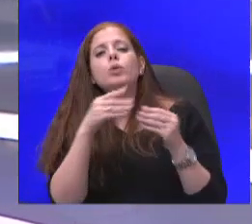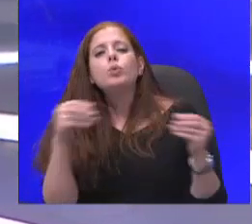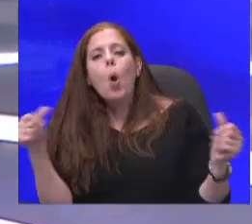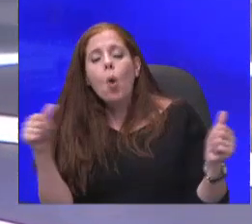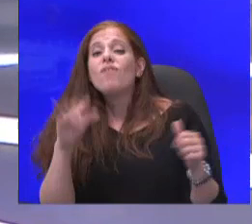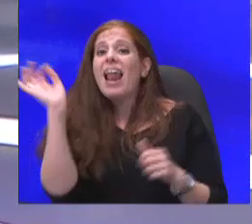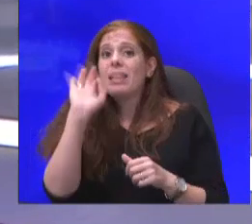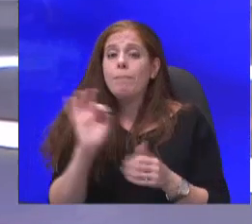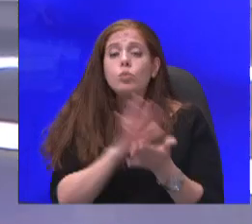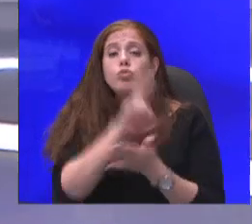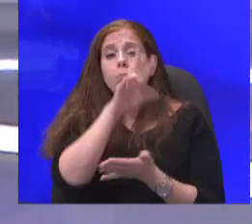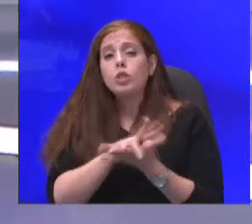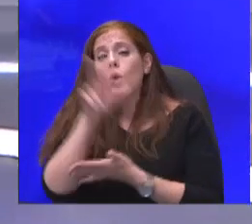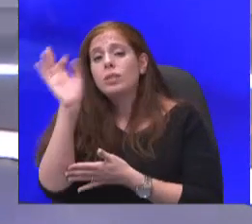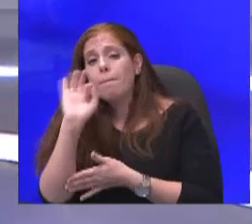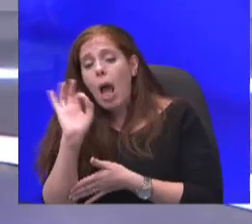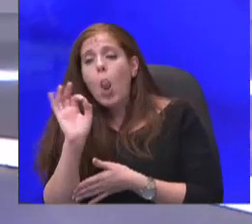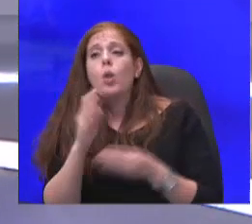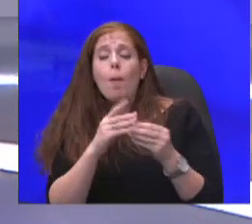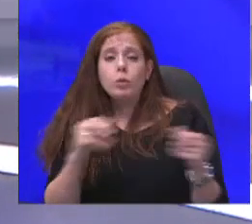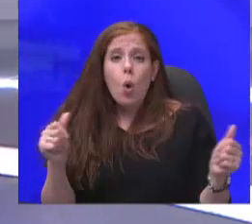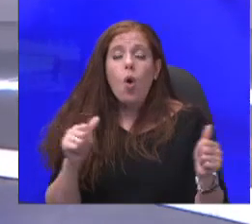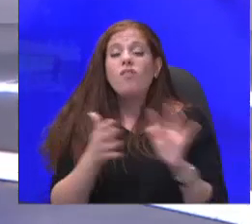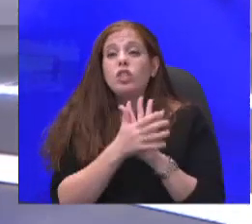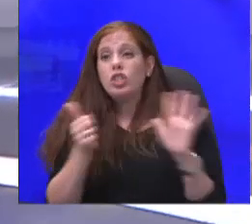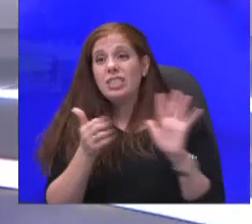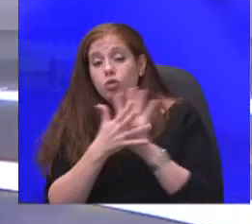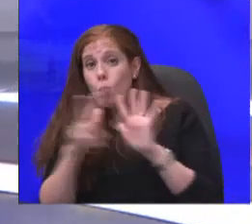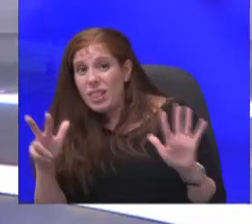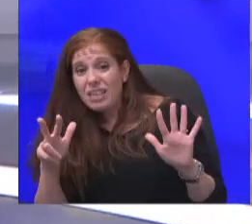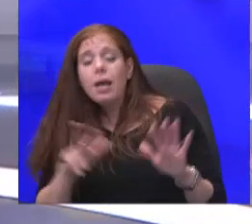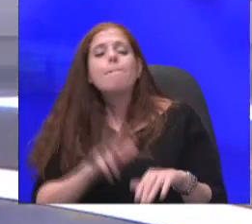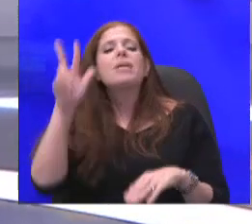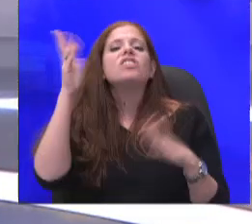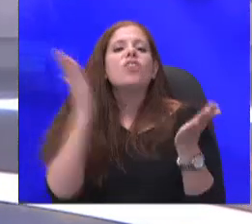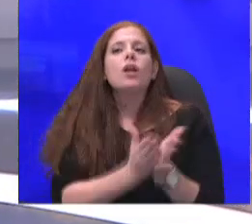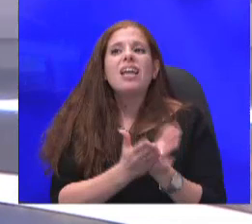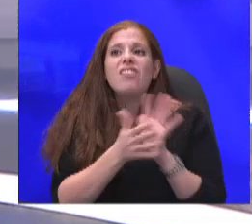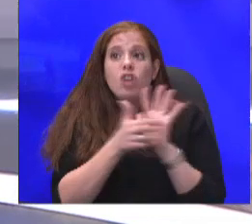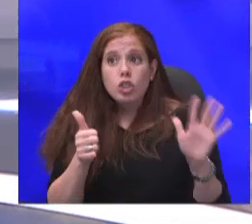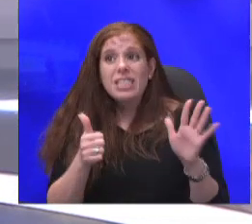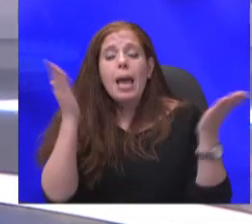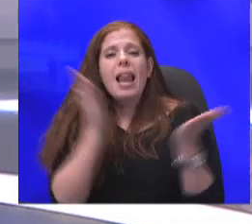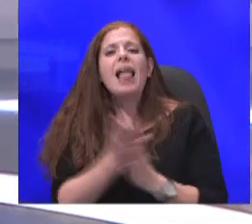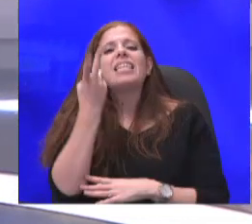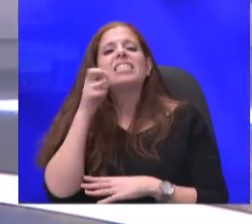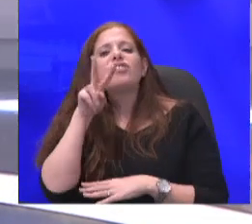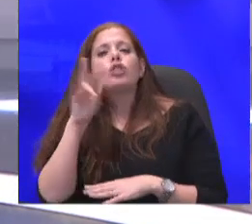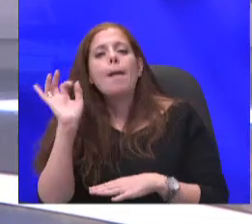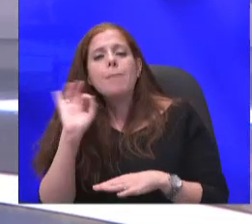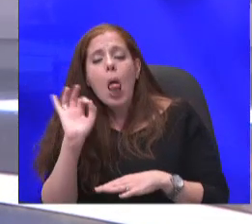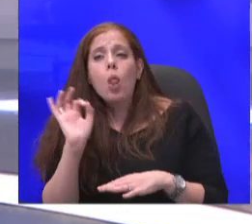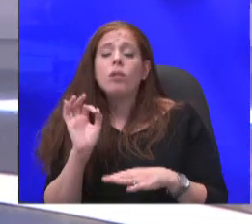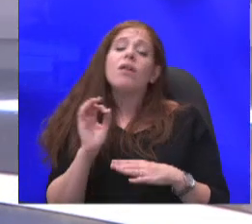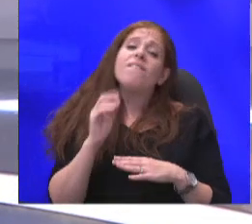12-13 מעלות, לאורך מישור חוף 16-18, בצפון הנגב 16, אילת 22 מעלות, והתשקיף שלנו לחמשת הימים